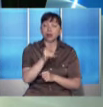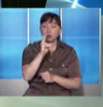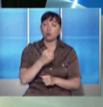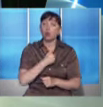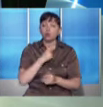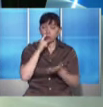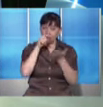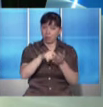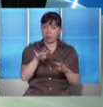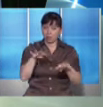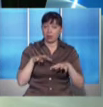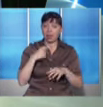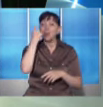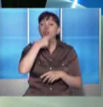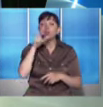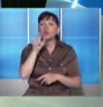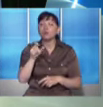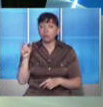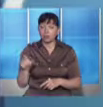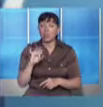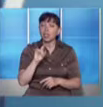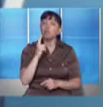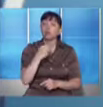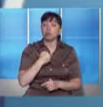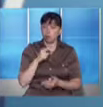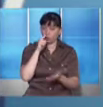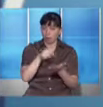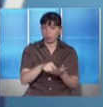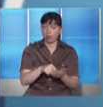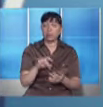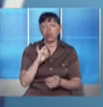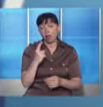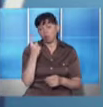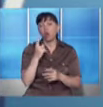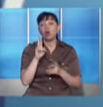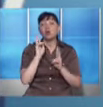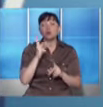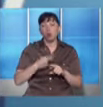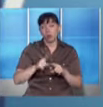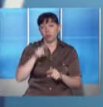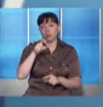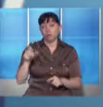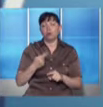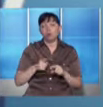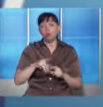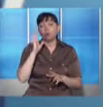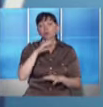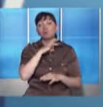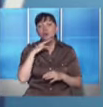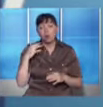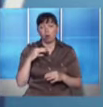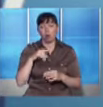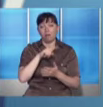vrea să ajungă în Parlament și de ce vrea să ajungă acolo, dar în primul rând cine sunt acești oameni. De aceea vor exista mai multe întrebări